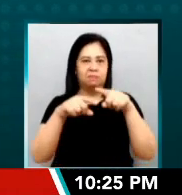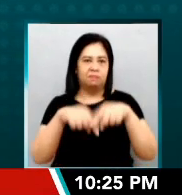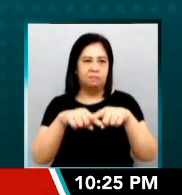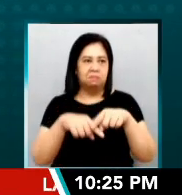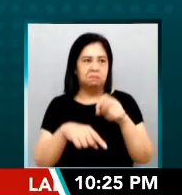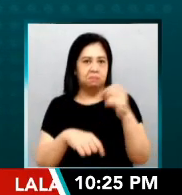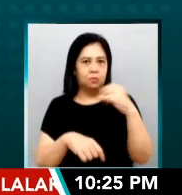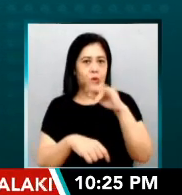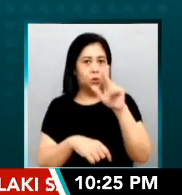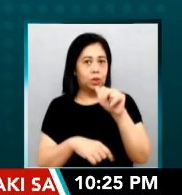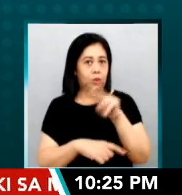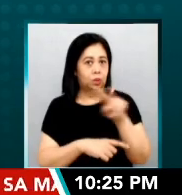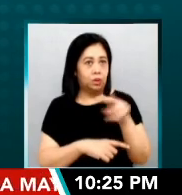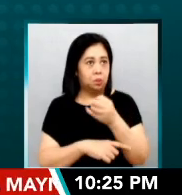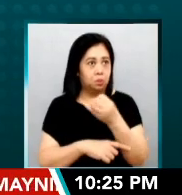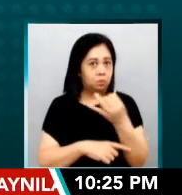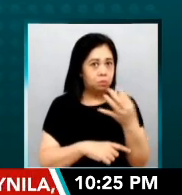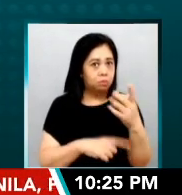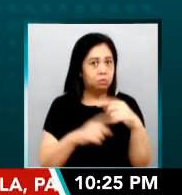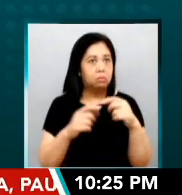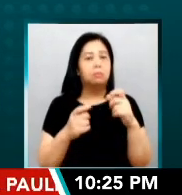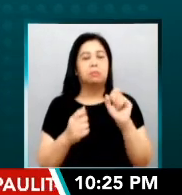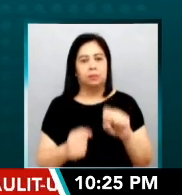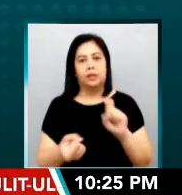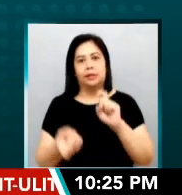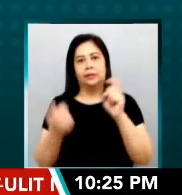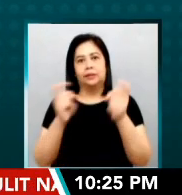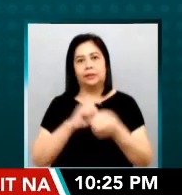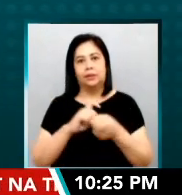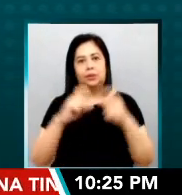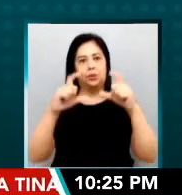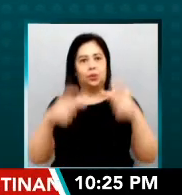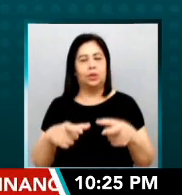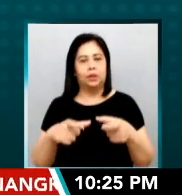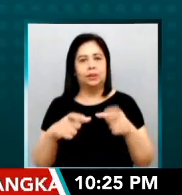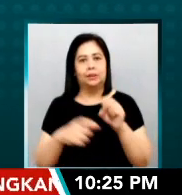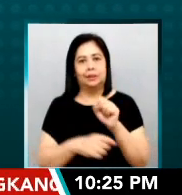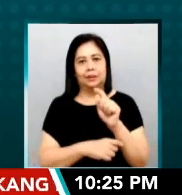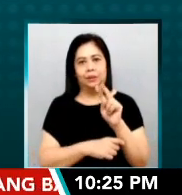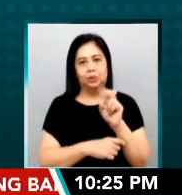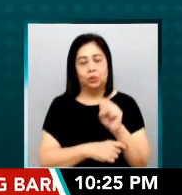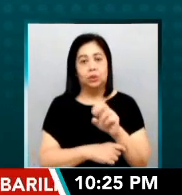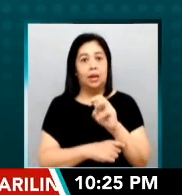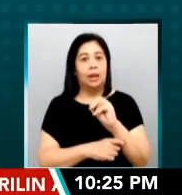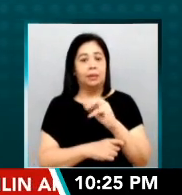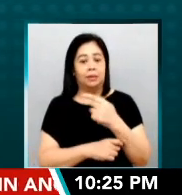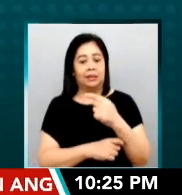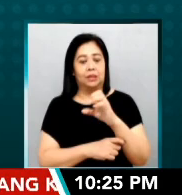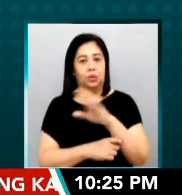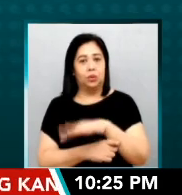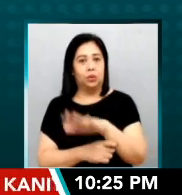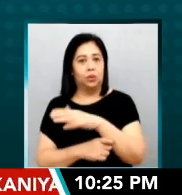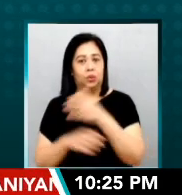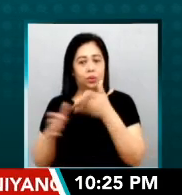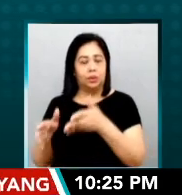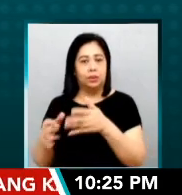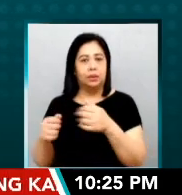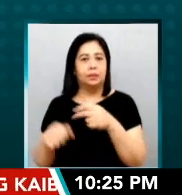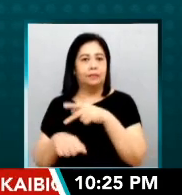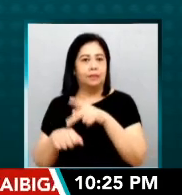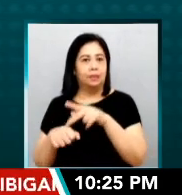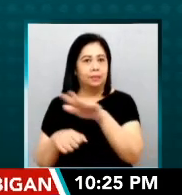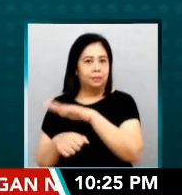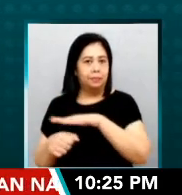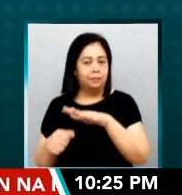22, maaaring mabago ang kanilang quarantine classification. MGCQ naman sa mga natitirang lugar sa bansa. Epektibo